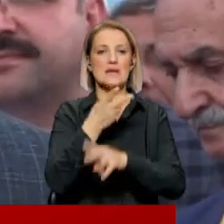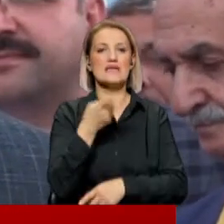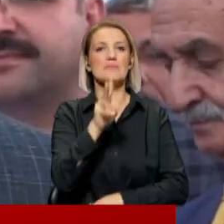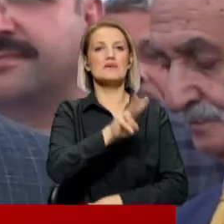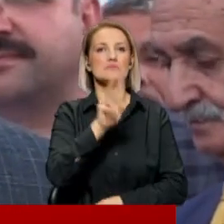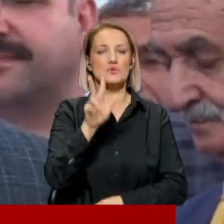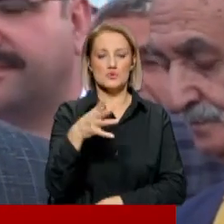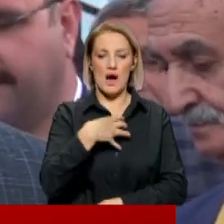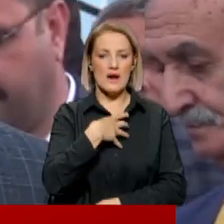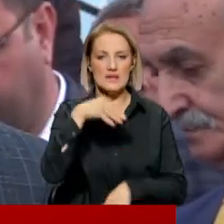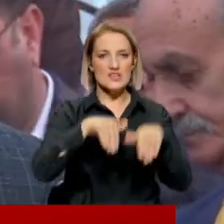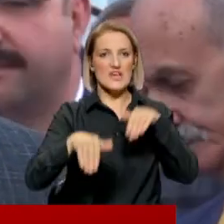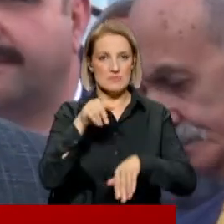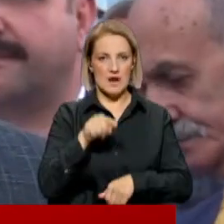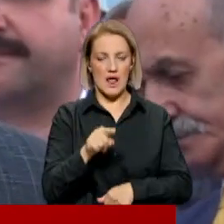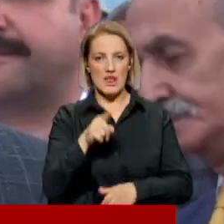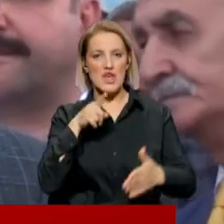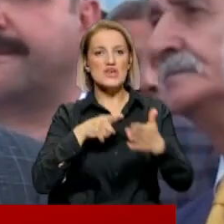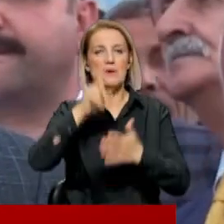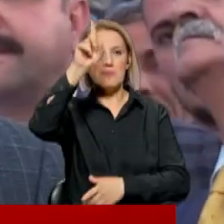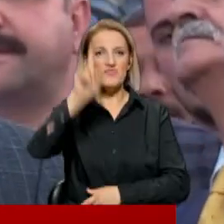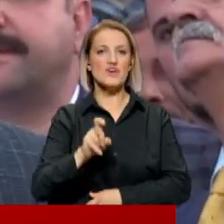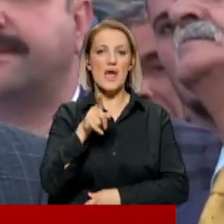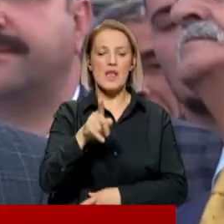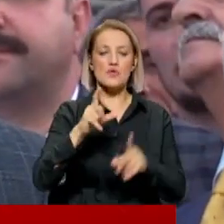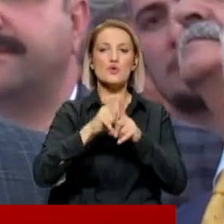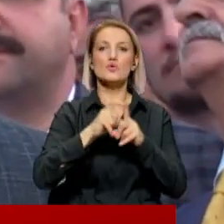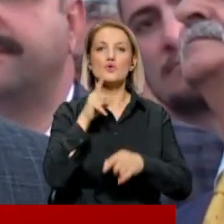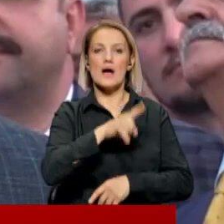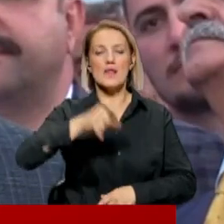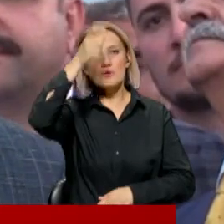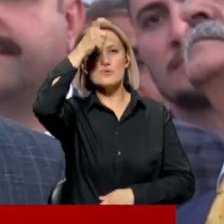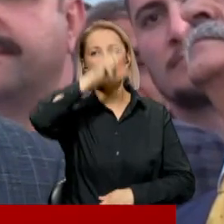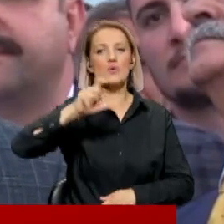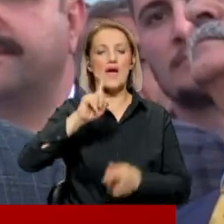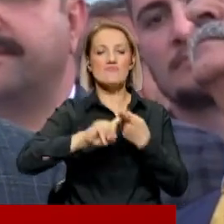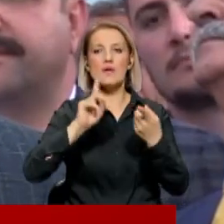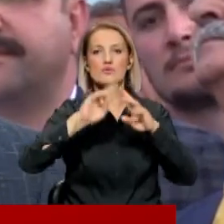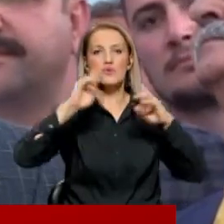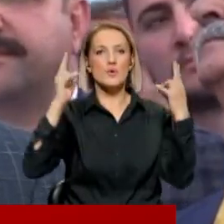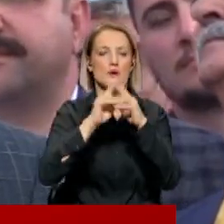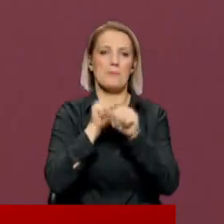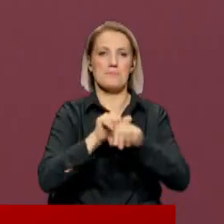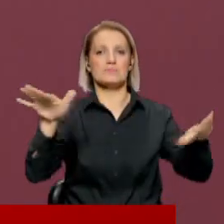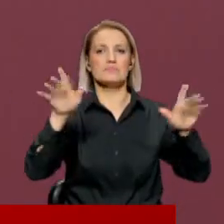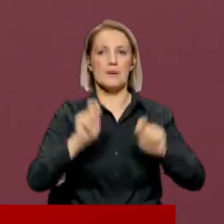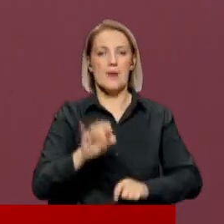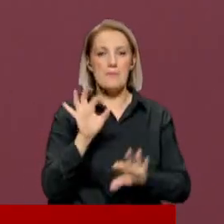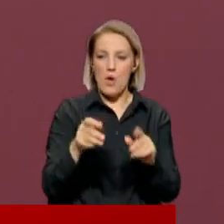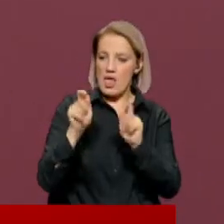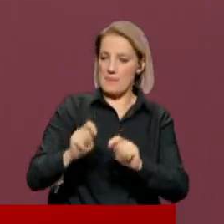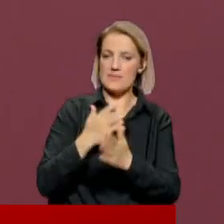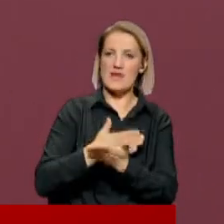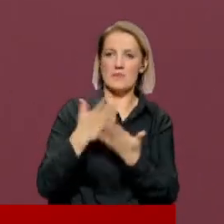2023 Haziran seçimlerinin işaret fişeğini Dodurgalılar Türkiye'ye ve dünyaya ilan etti. Böyle yapmaya